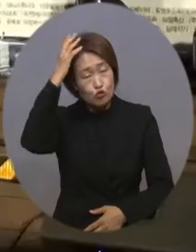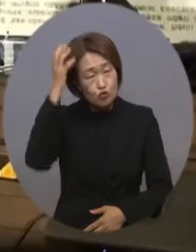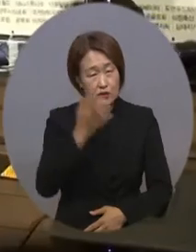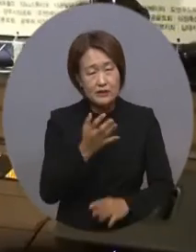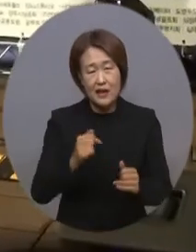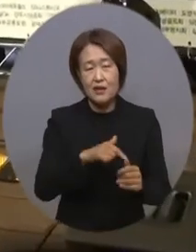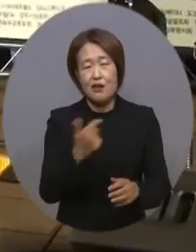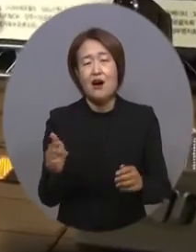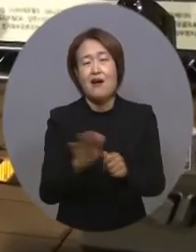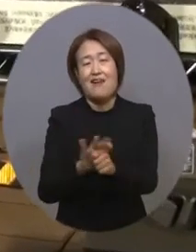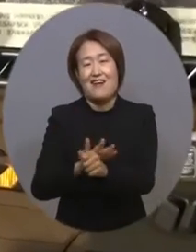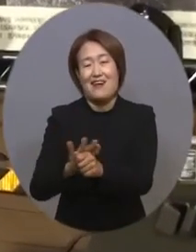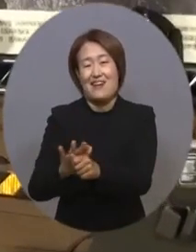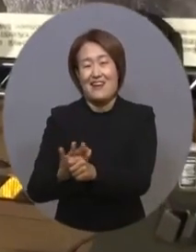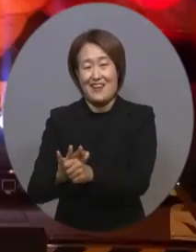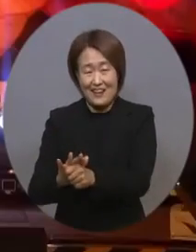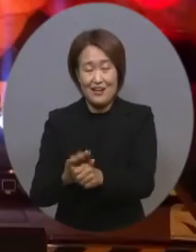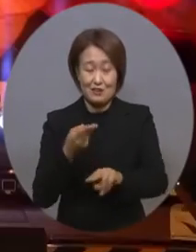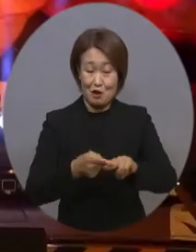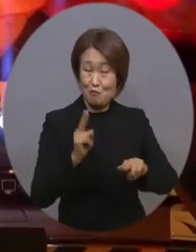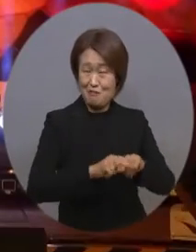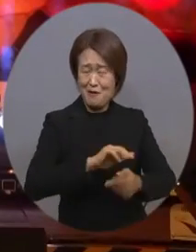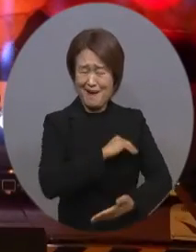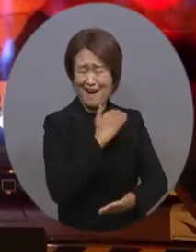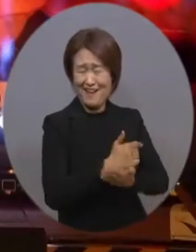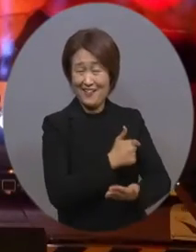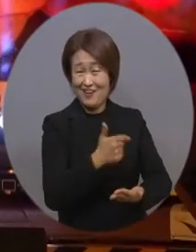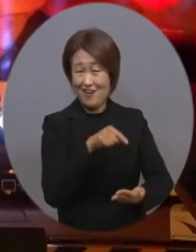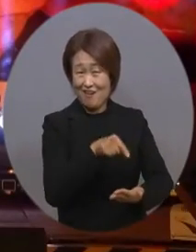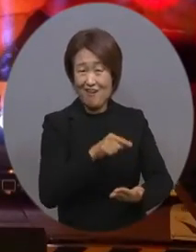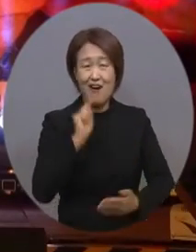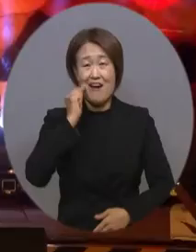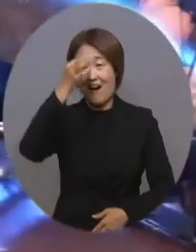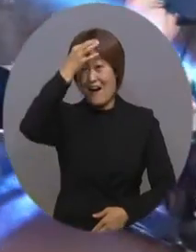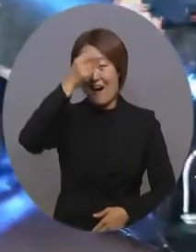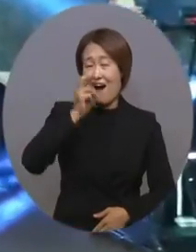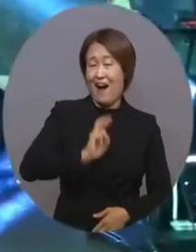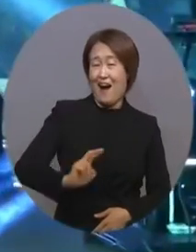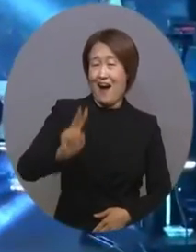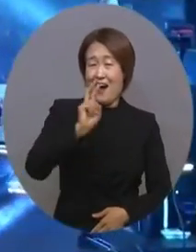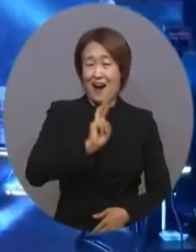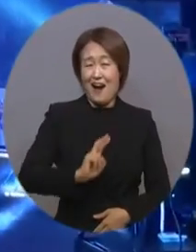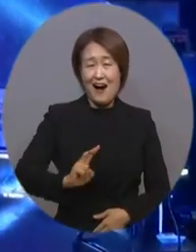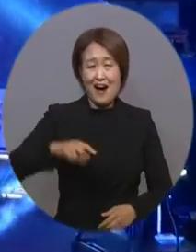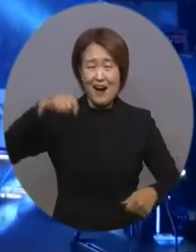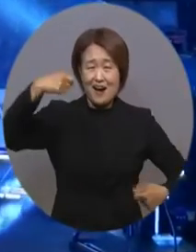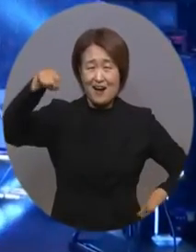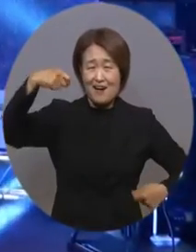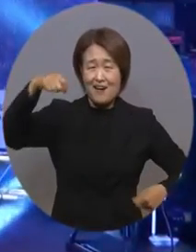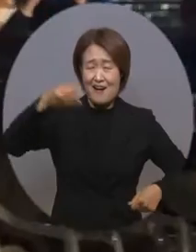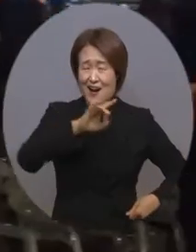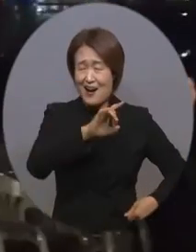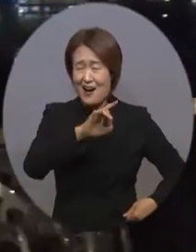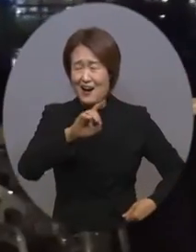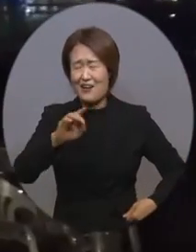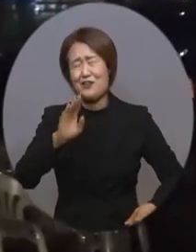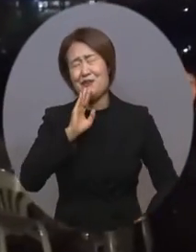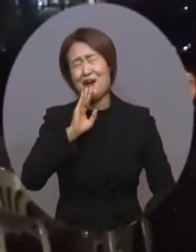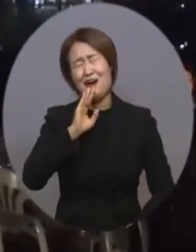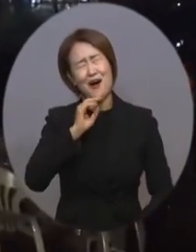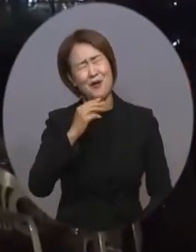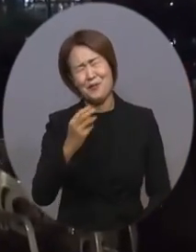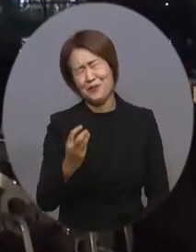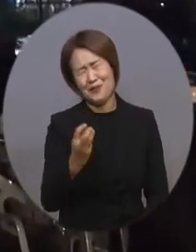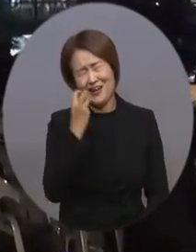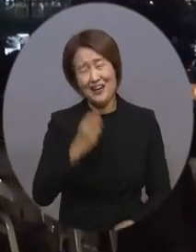저녁식사 대접과 풍성한 선물, 그리고 예술가들의 빛나는 재능으로 빚어진 작품이었습니다. 헤어지기 아쉬운